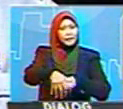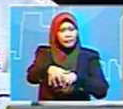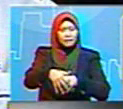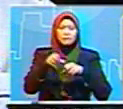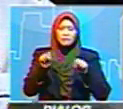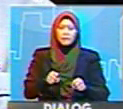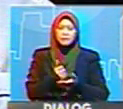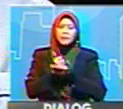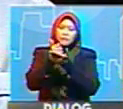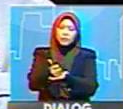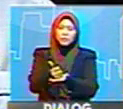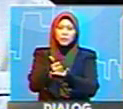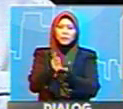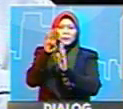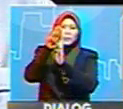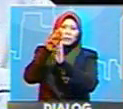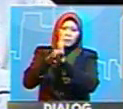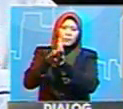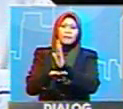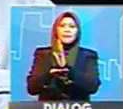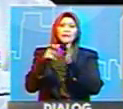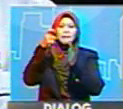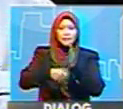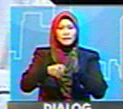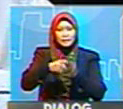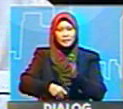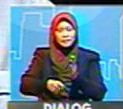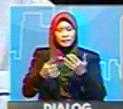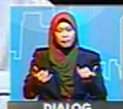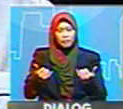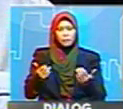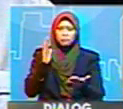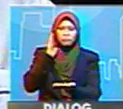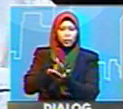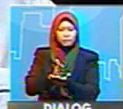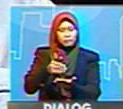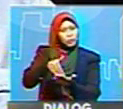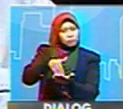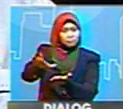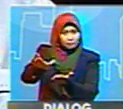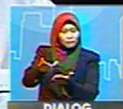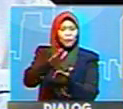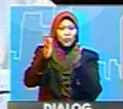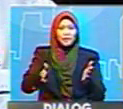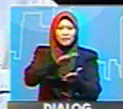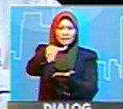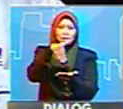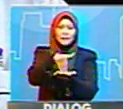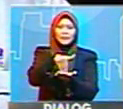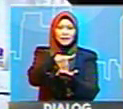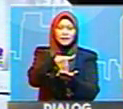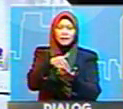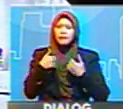membantu untuk mengurangkan harga ya Misalnya jihad memerangi orang tengah ya ada dua